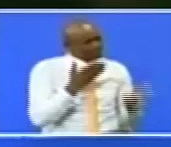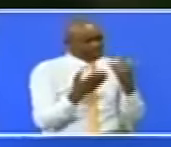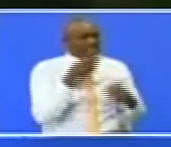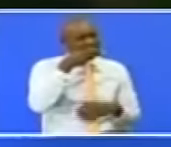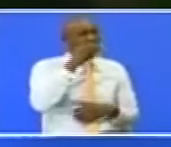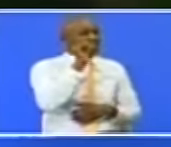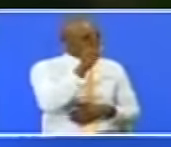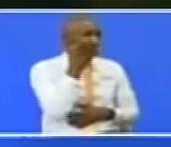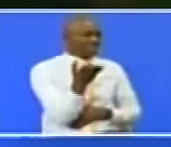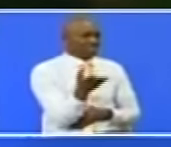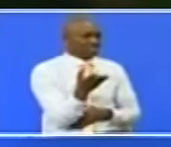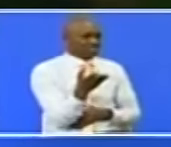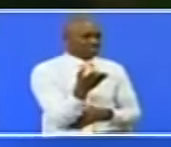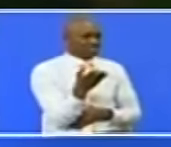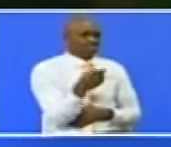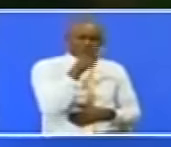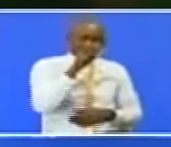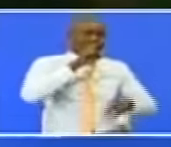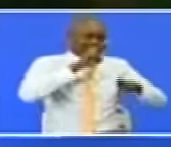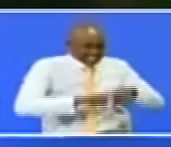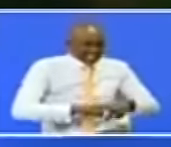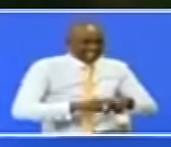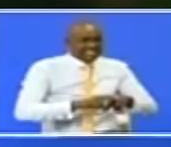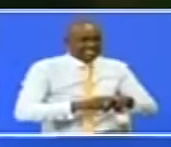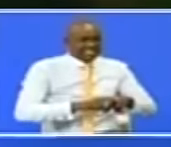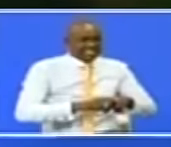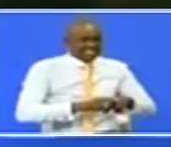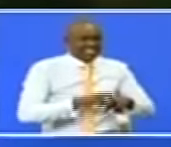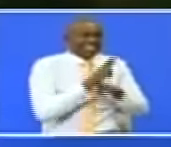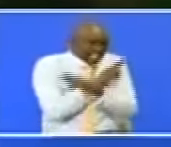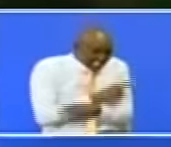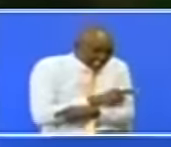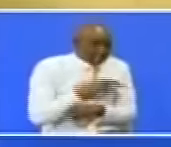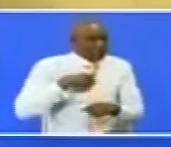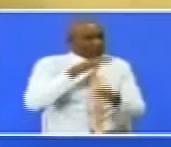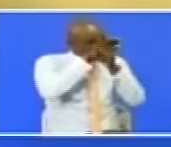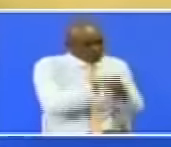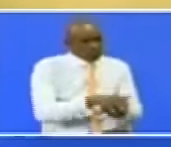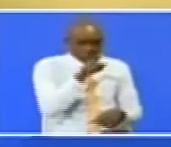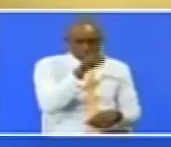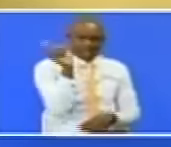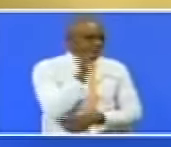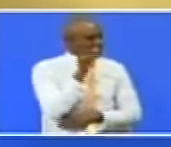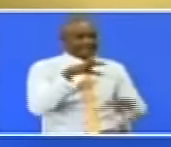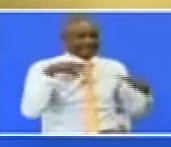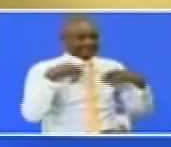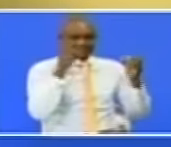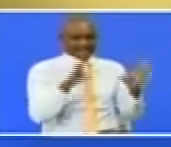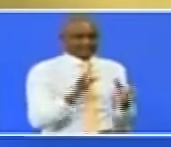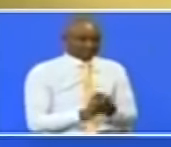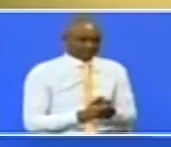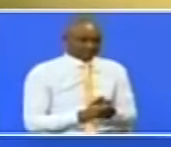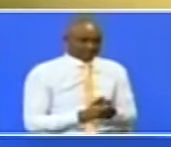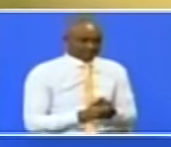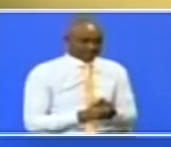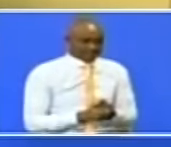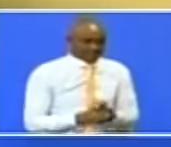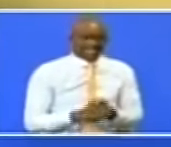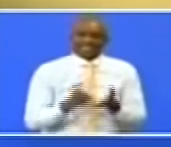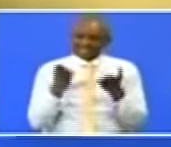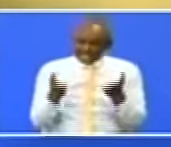HIV, musiketi chini mukaliwe, musikubali. Yote tisa